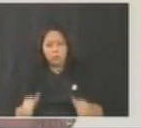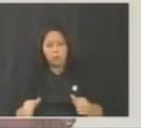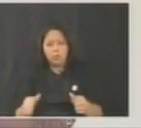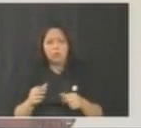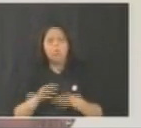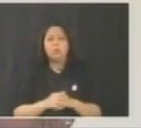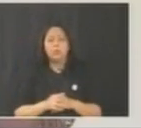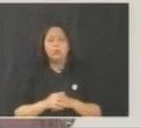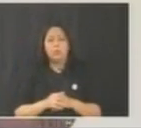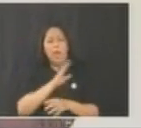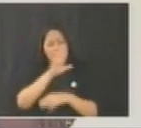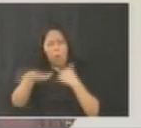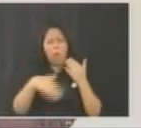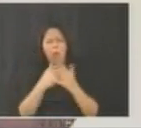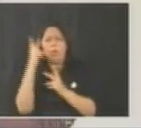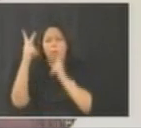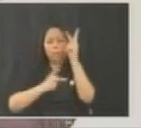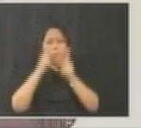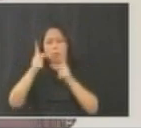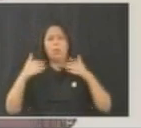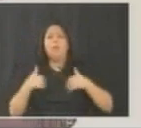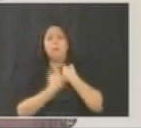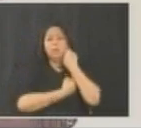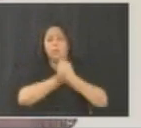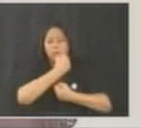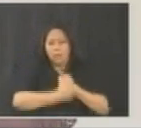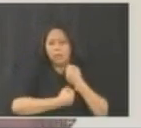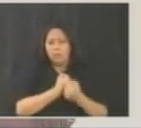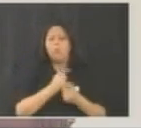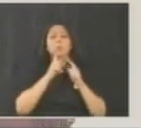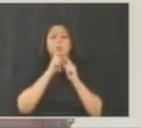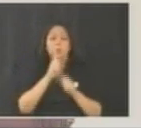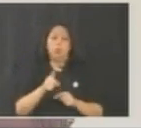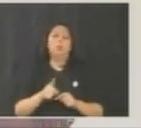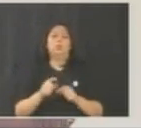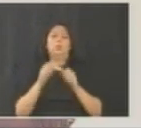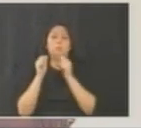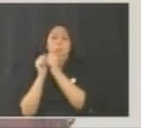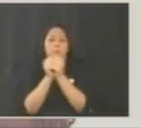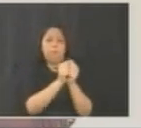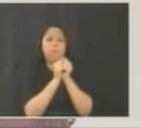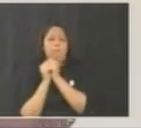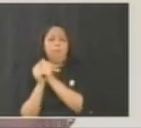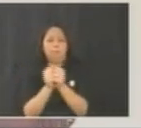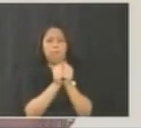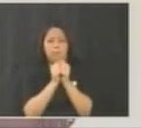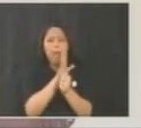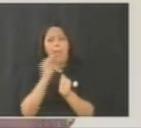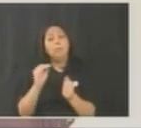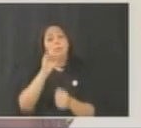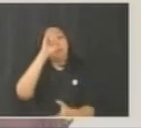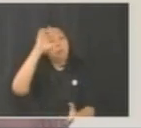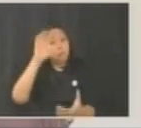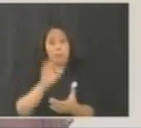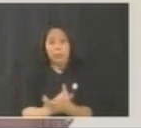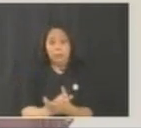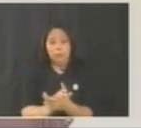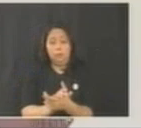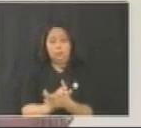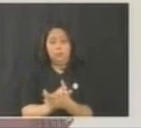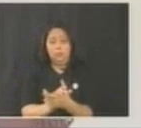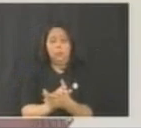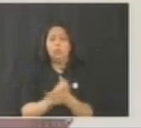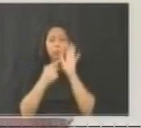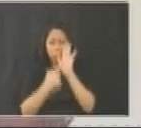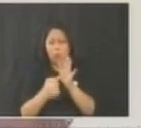nanaig tayo. Kapag nanindigan tayo para sa mga pinaniniwalaan natin,